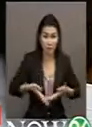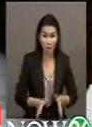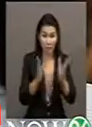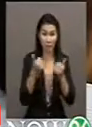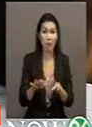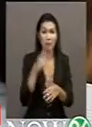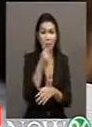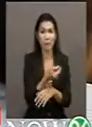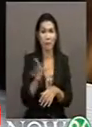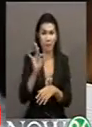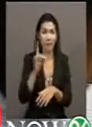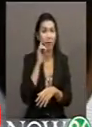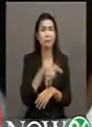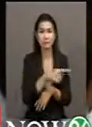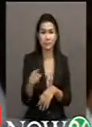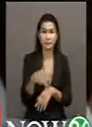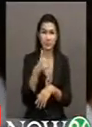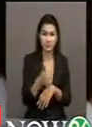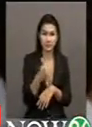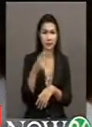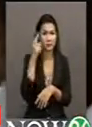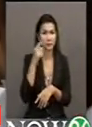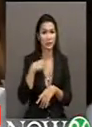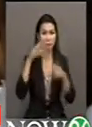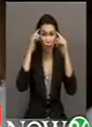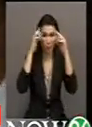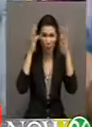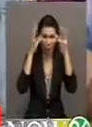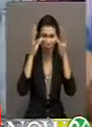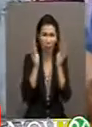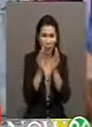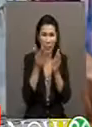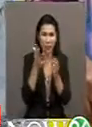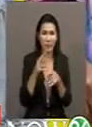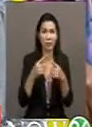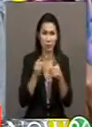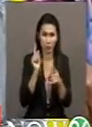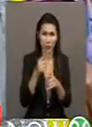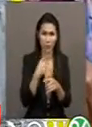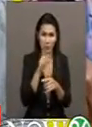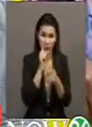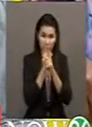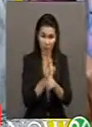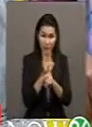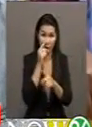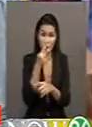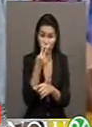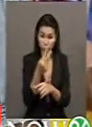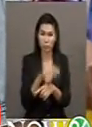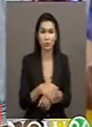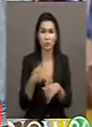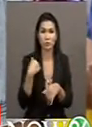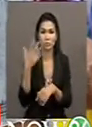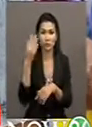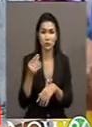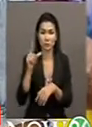รายตอนนี้เด็กทุกคนปลอดภัยดีไม่มีภาวะสมองเล็กนะครับแต่ว่าต้องติดตามอย่างต่อเนื่องแล้วก็มีอีก25